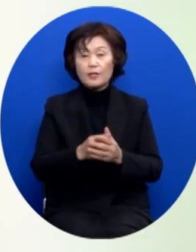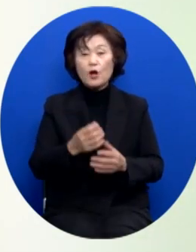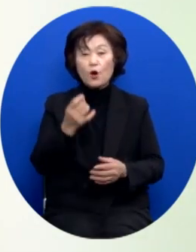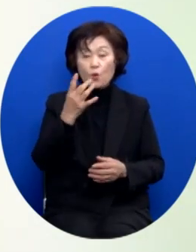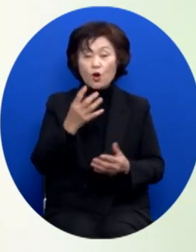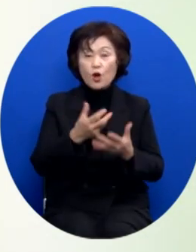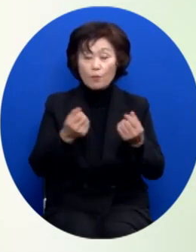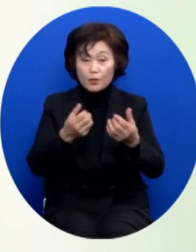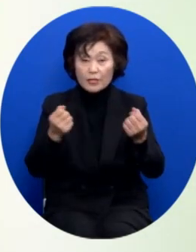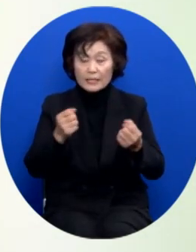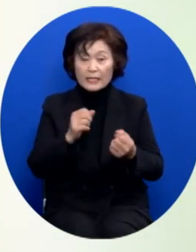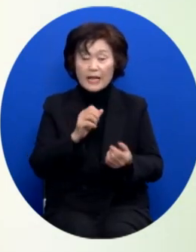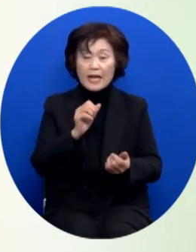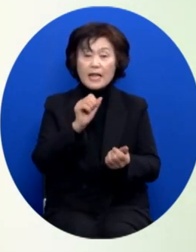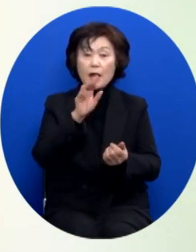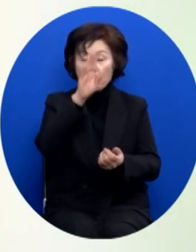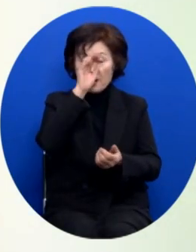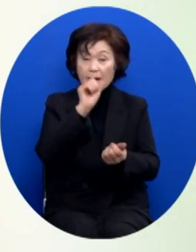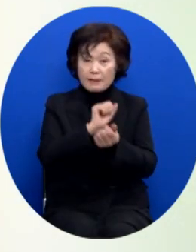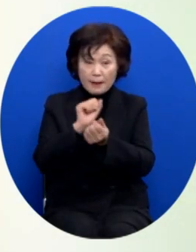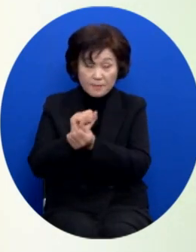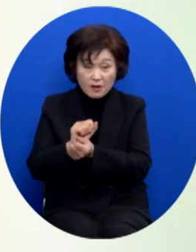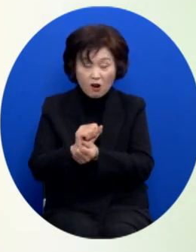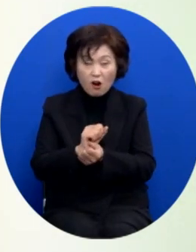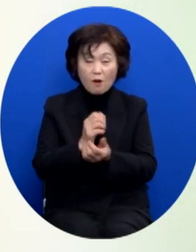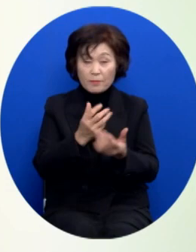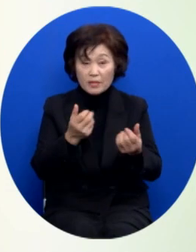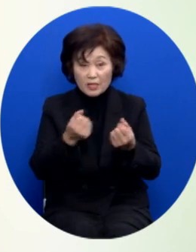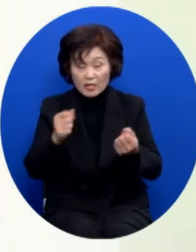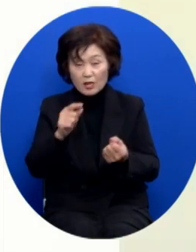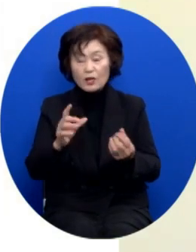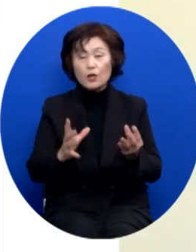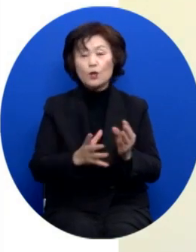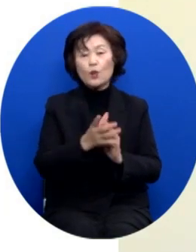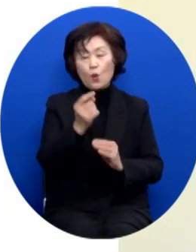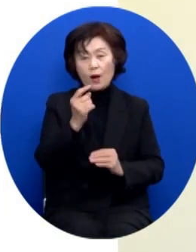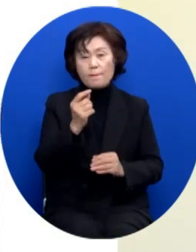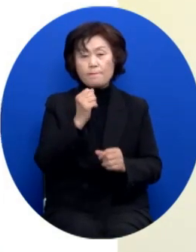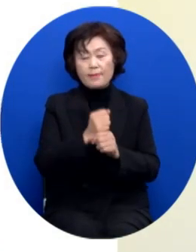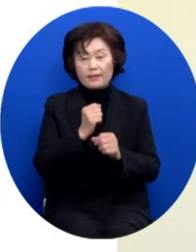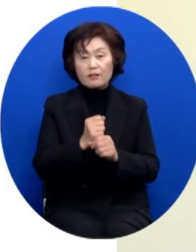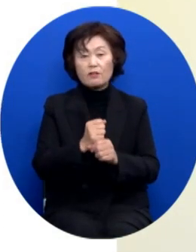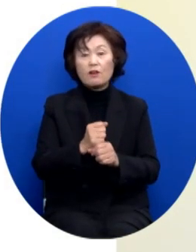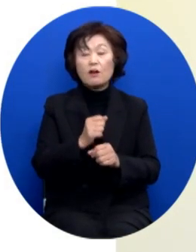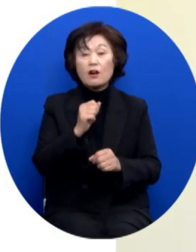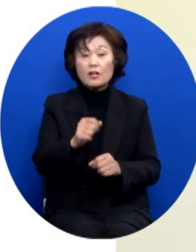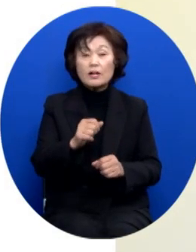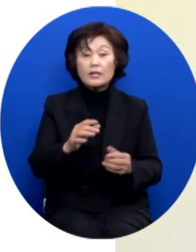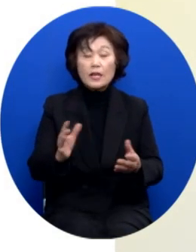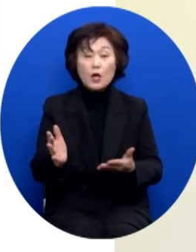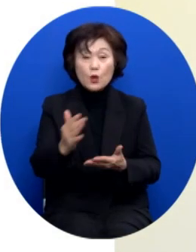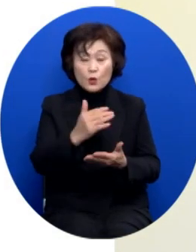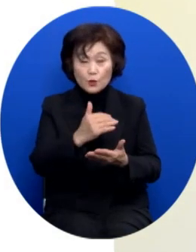분절된 감염병 관련 시스템을 통합한 방역 정보 통합 시스템을 통해 수집된 정보를